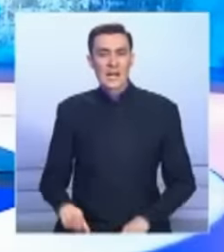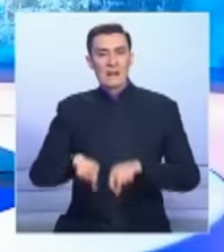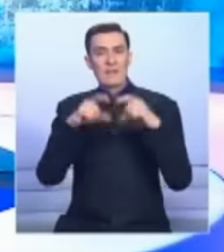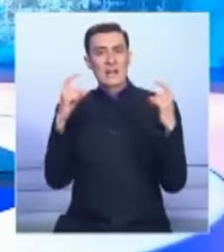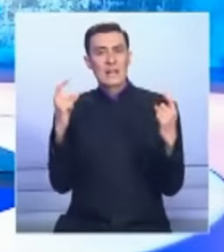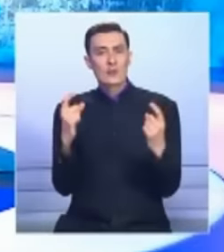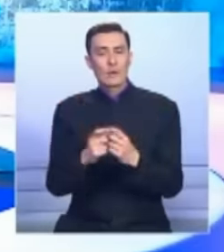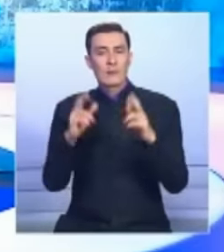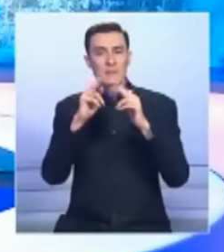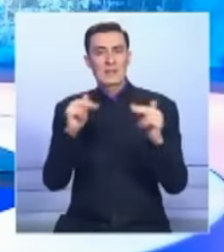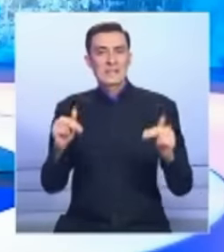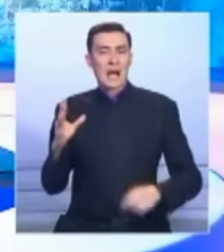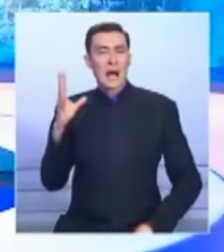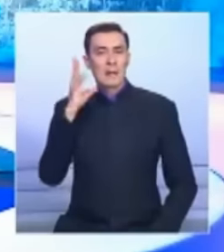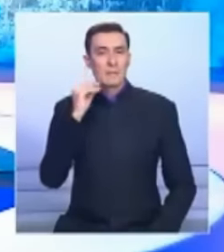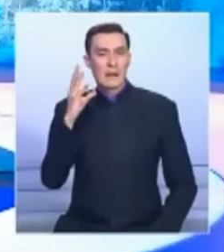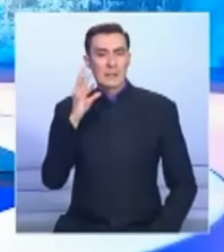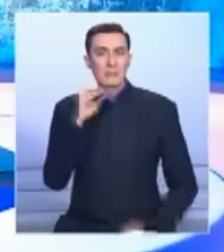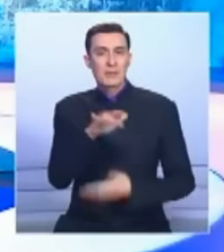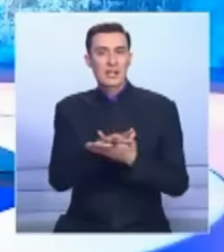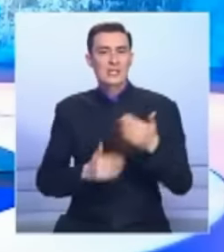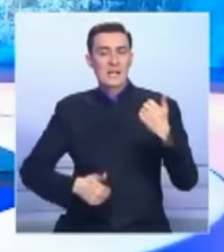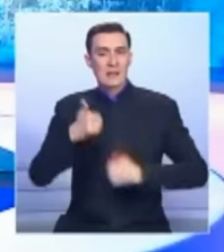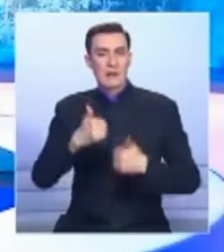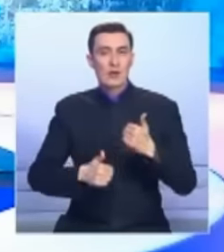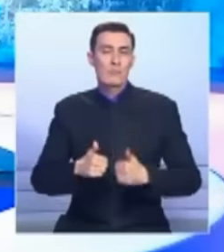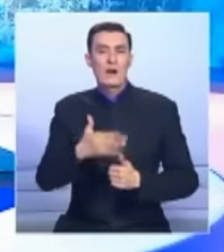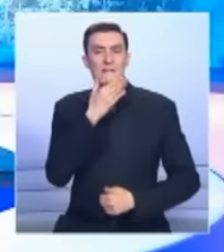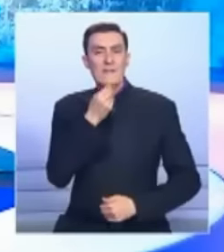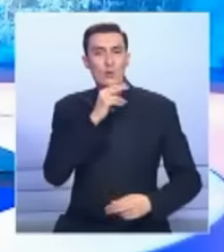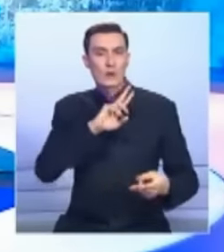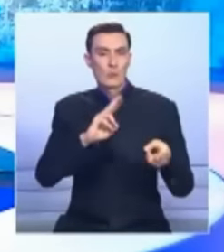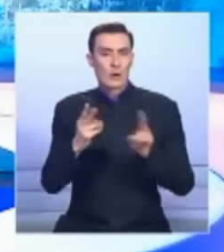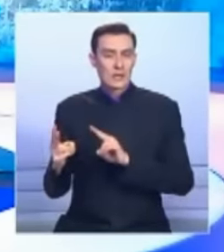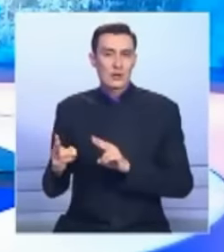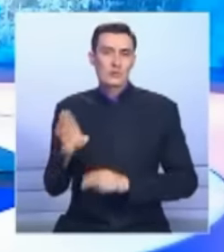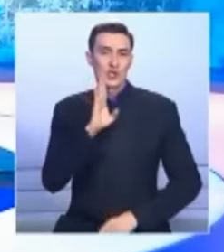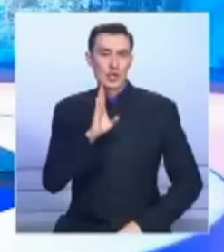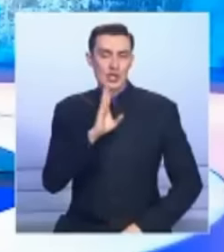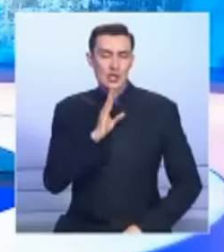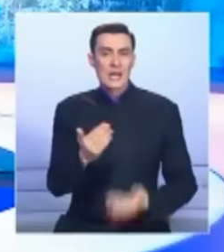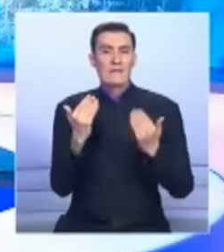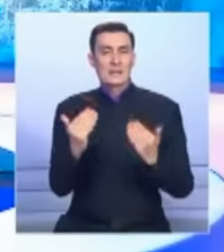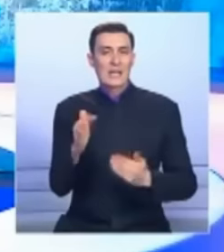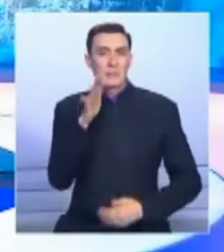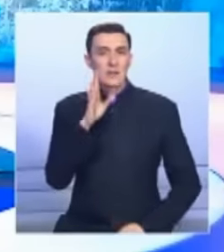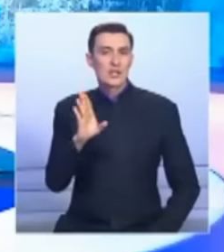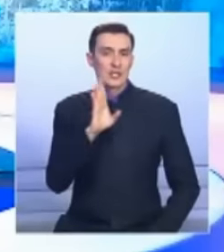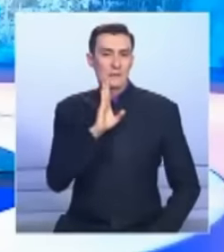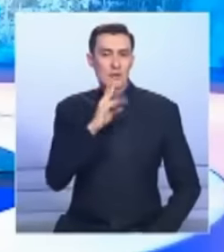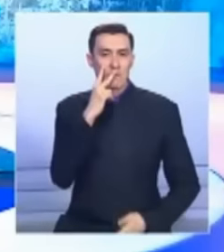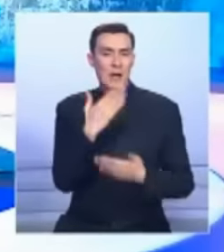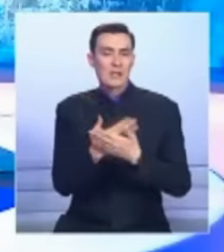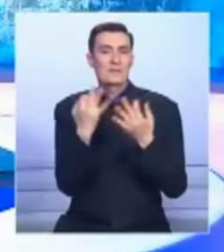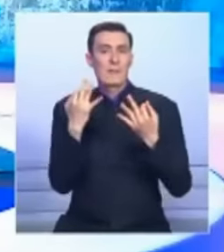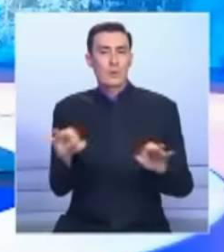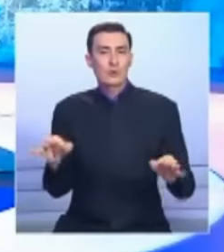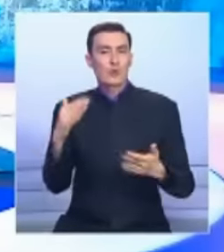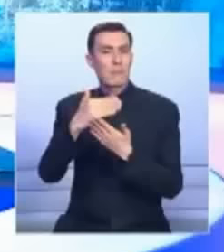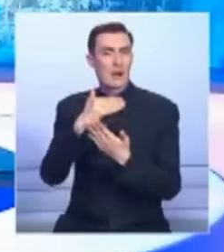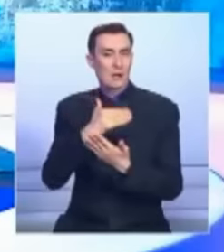В Ледовом дворце Алматы-Арена продолжаются соревнования по фигурному катанию среди женщин. В данный момент девушки показывают